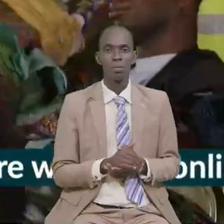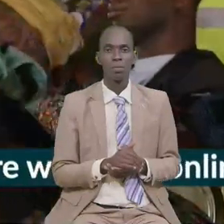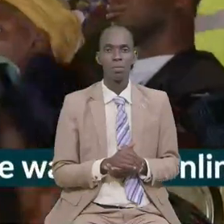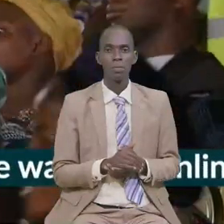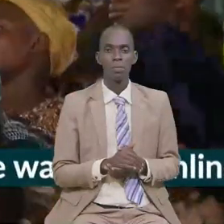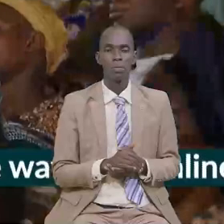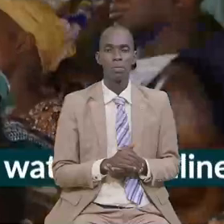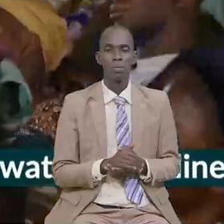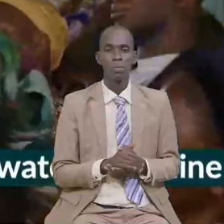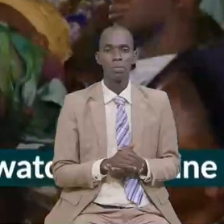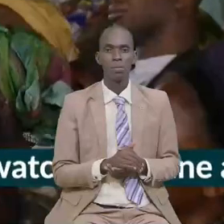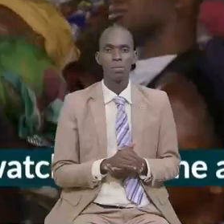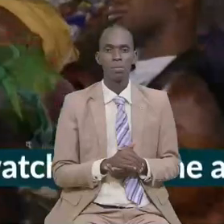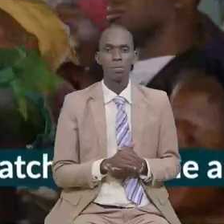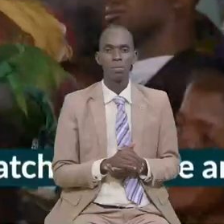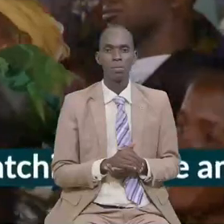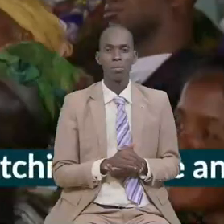soumettez.